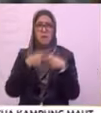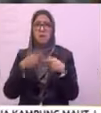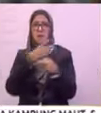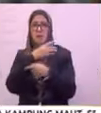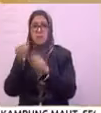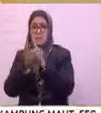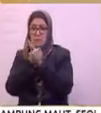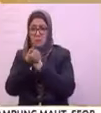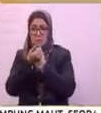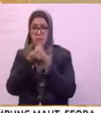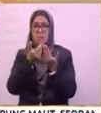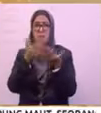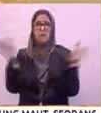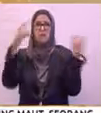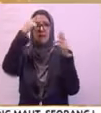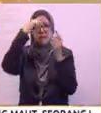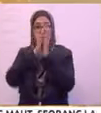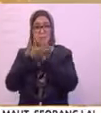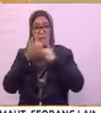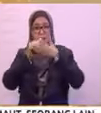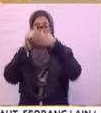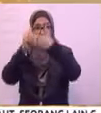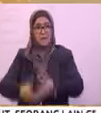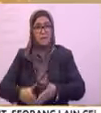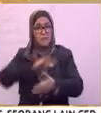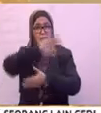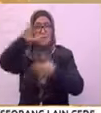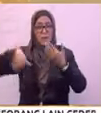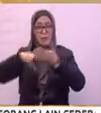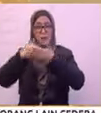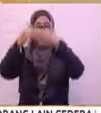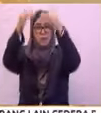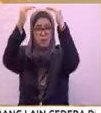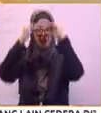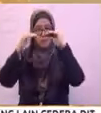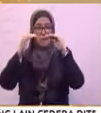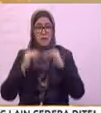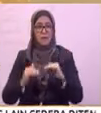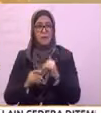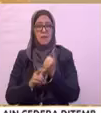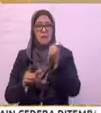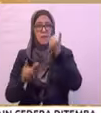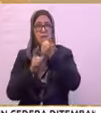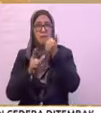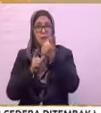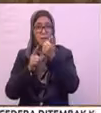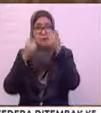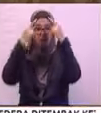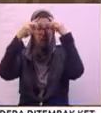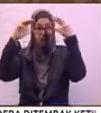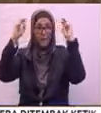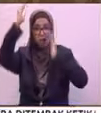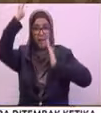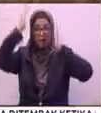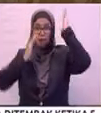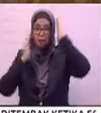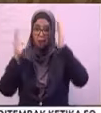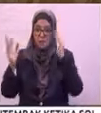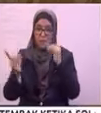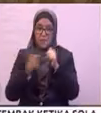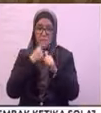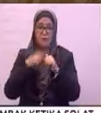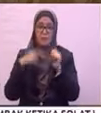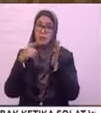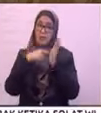menjadi pemimpin di semua peringkat. Timbalan Perdana Menteri Wanita pertama di Malaysia, saya tertarik dengan kenyataan yang Tun nyatakan tadi. Ini bukti Kerajaan